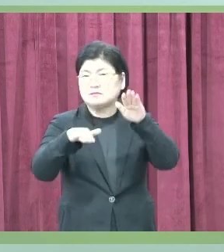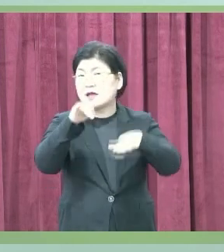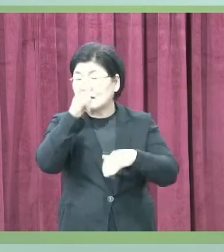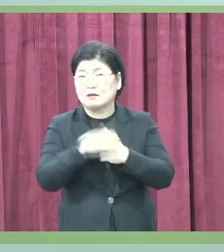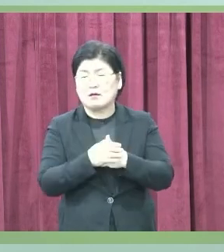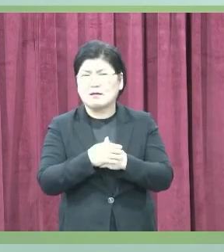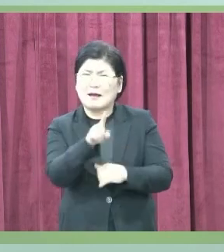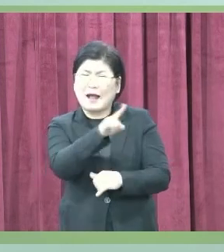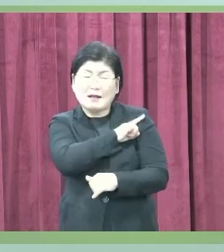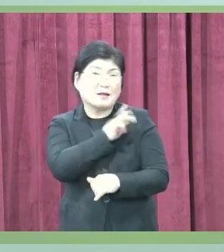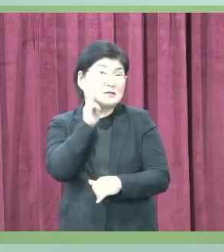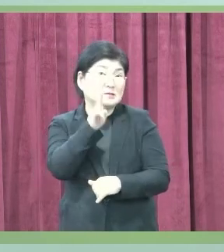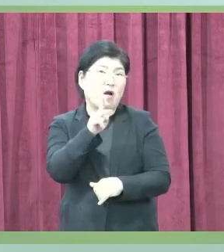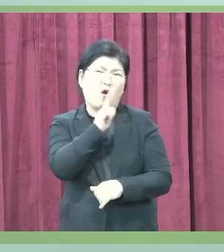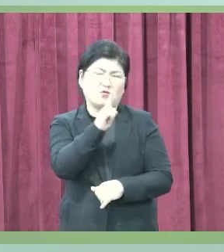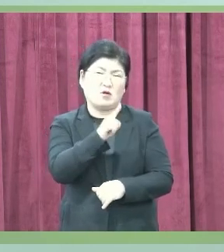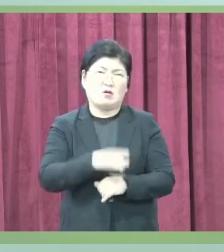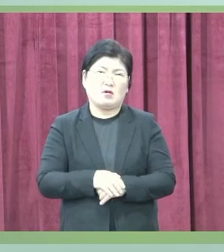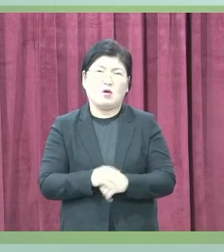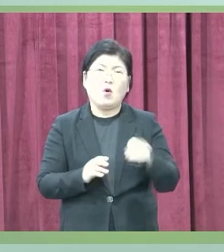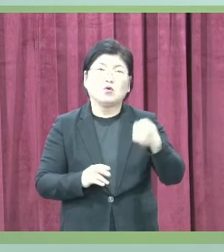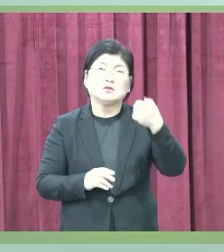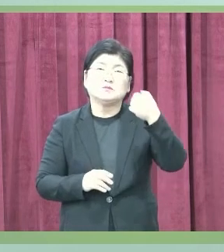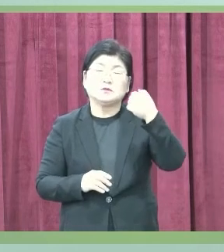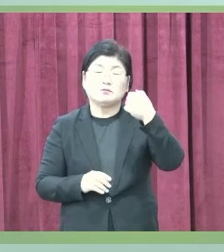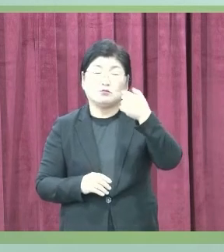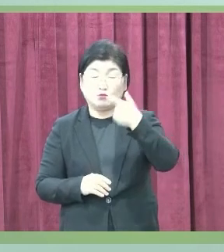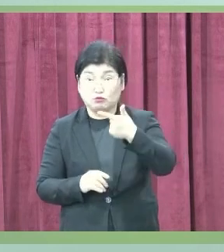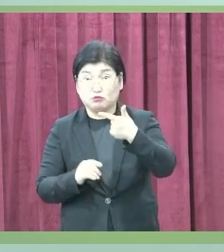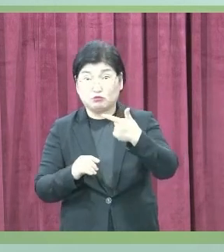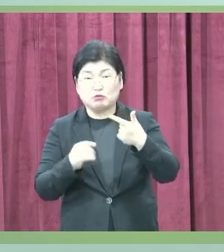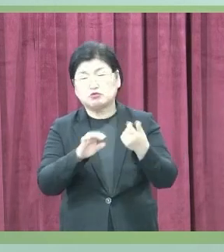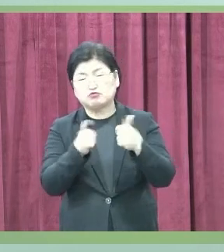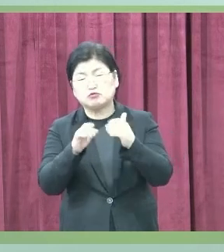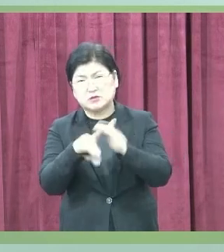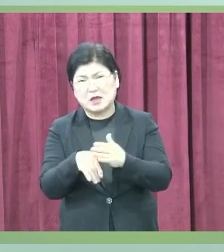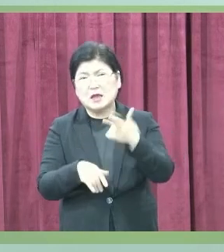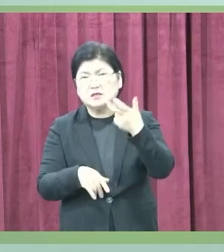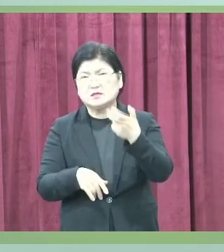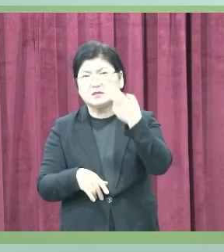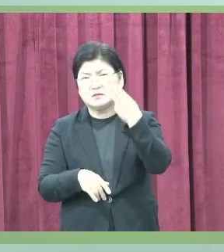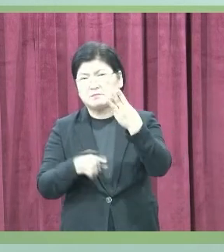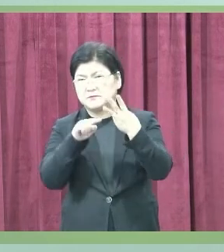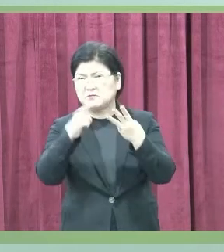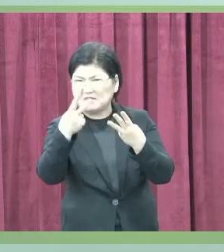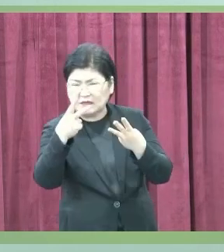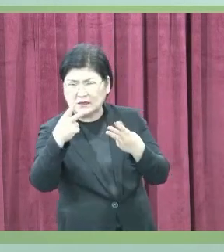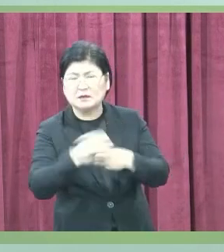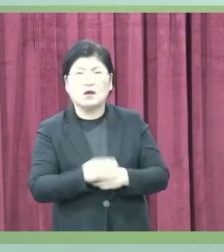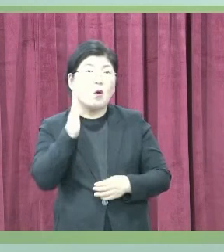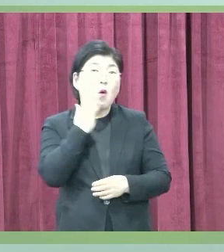그래도 나는 그룹이 언어가 평균 연령이 50.6세, 사망시 평균 연령이 73.2세입니다.